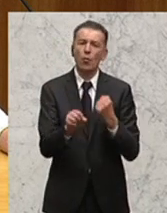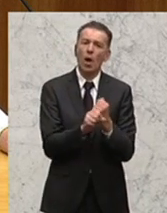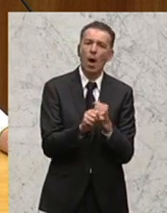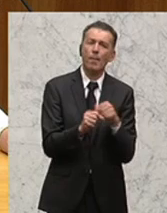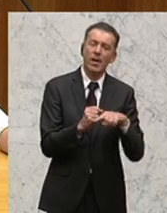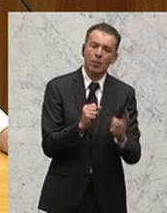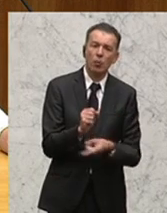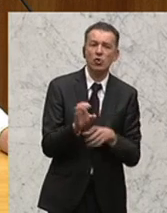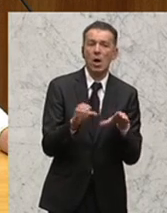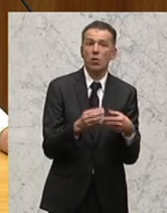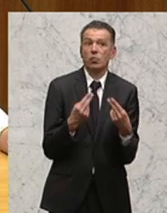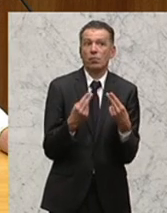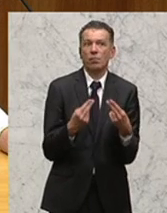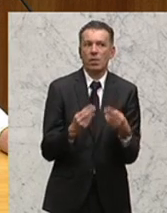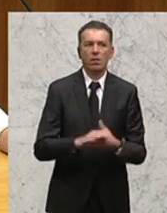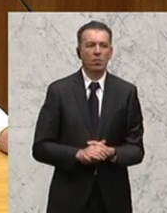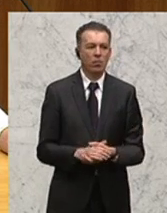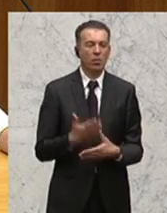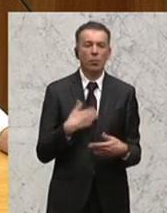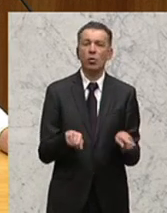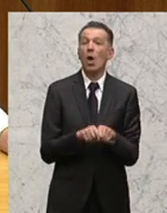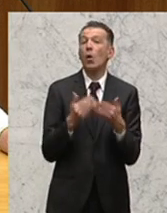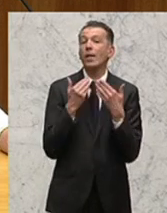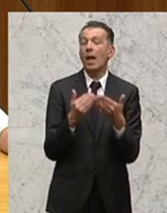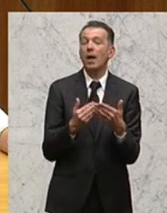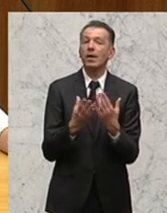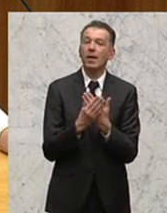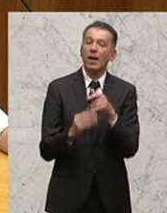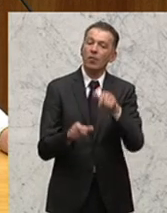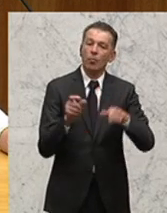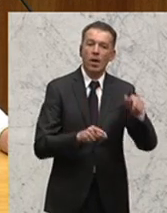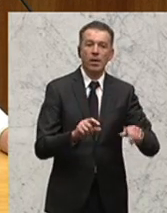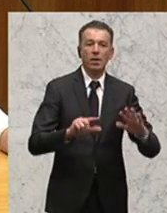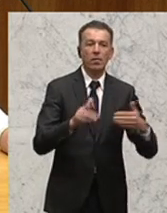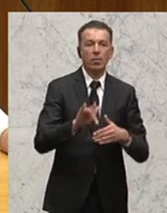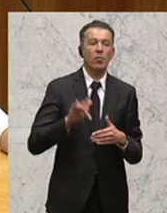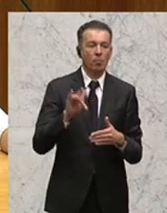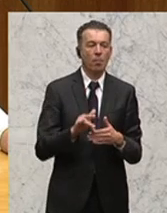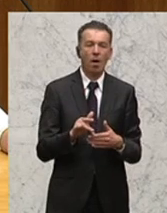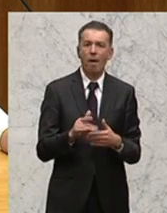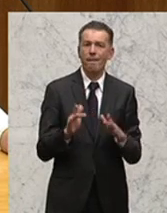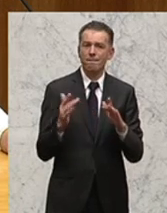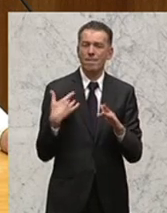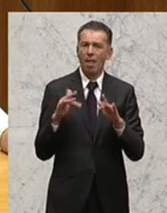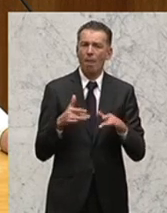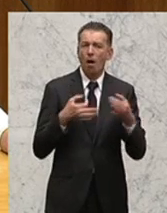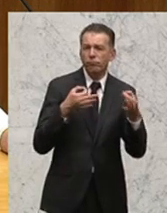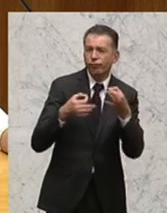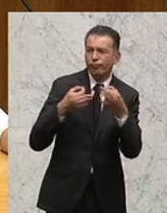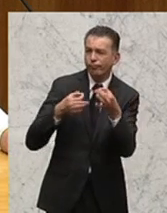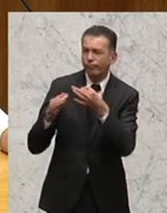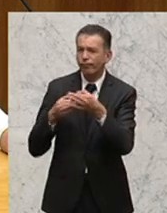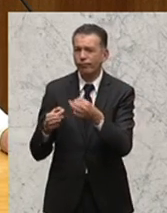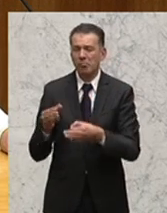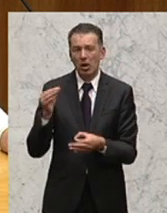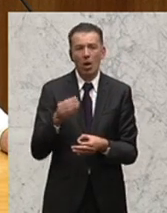wirklich sehr, sehr wertvoll sind. Und möchte mich auch bedanken bei den Experten, die uns am 7. Mai zum Hearing zur Verfügung gestanden sind. Ich glaube, das